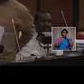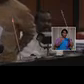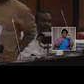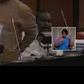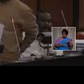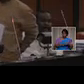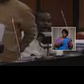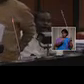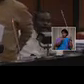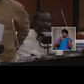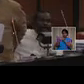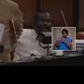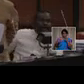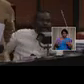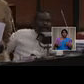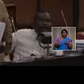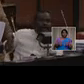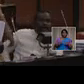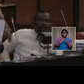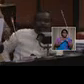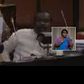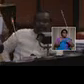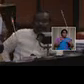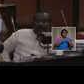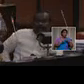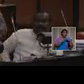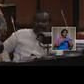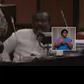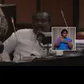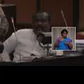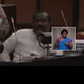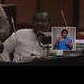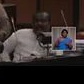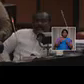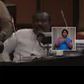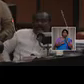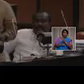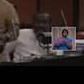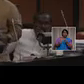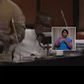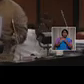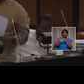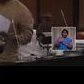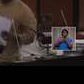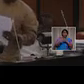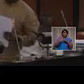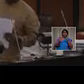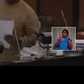216 மெட்ரிக் டன் மாத்திரமே அங்கு கொடுக்கப்பட்டிருக்கின்றது. அதற்கான காரணம்